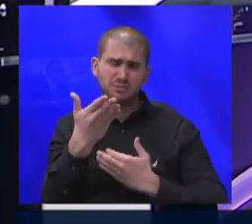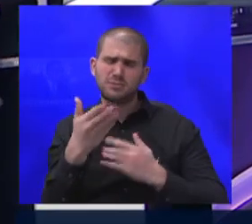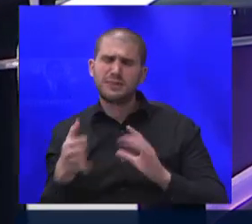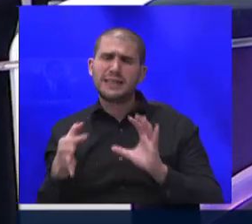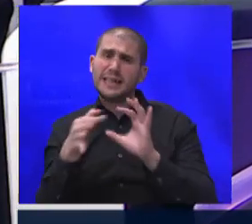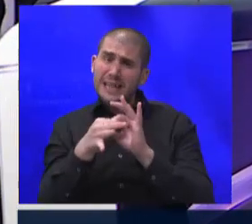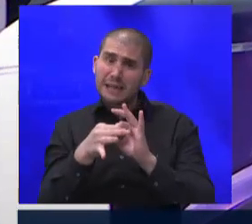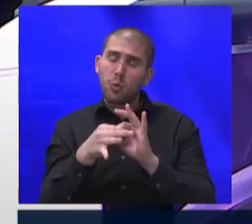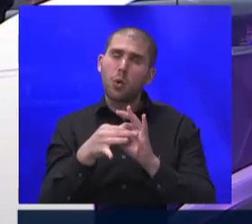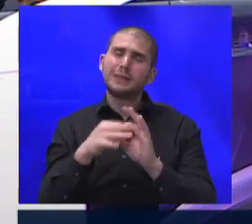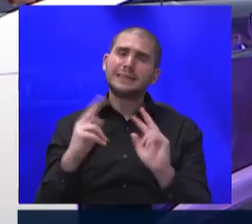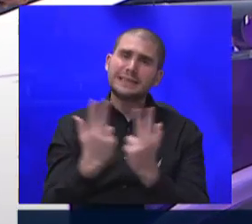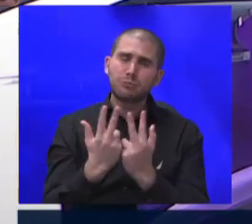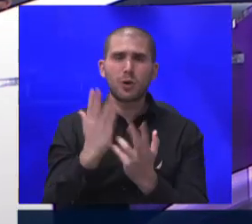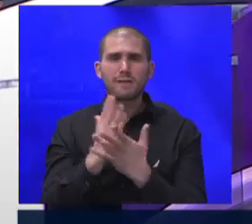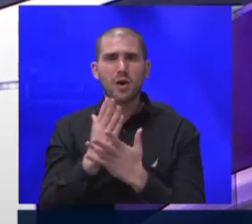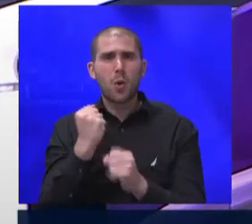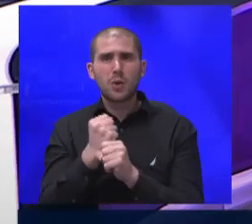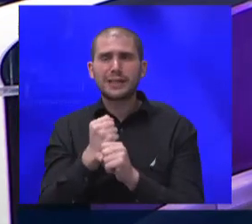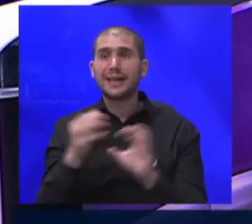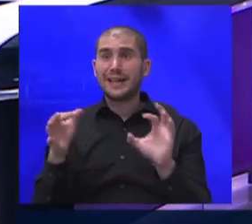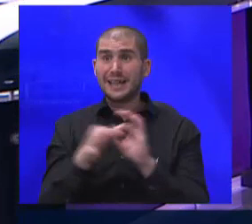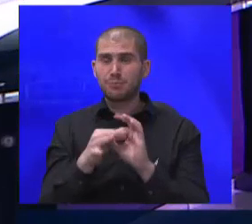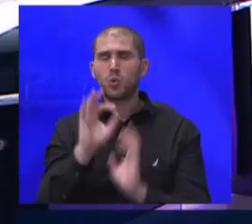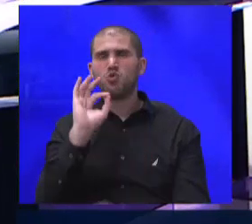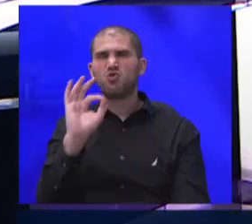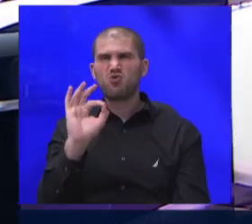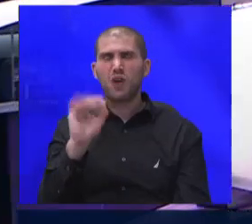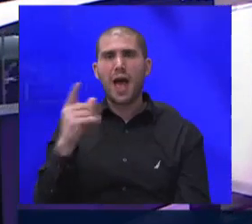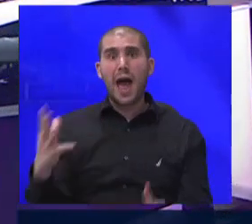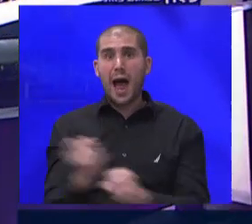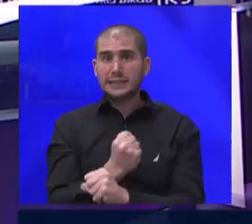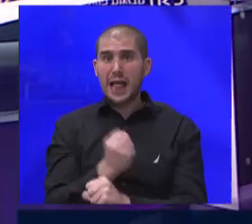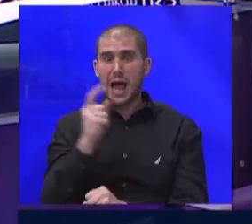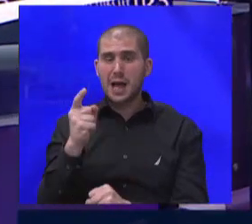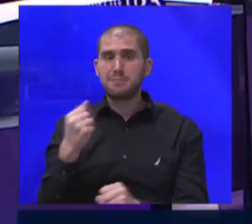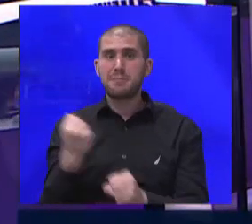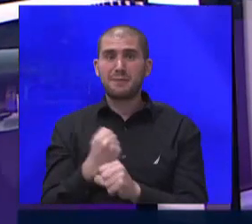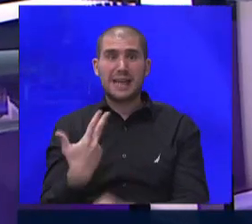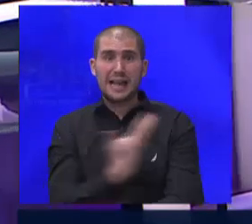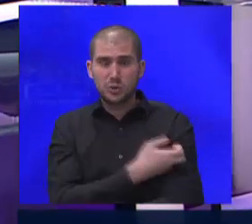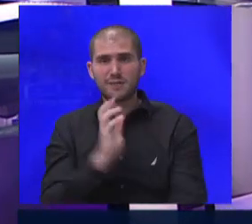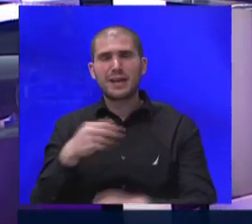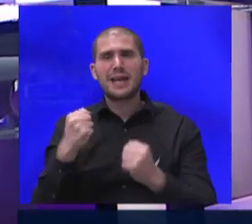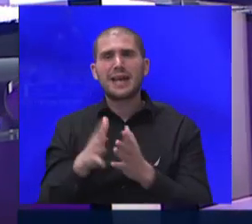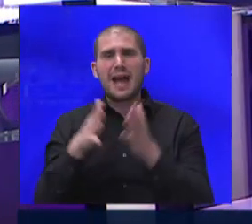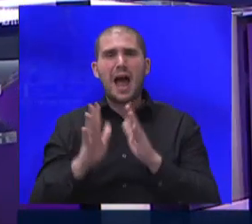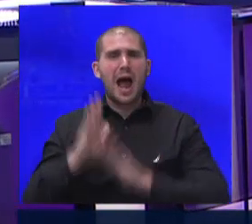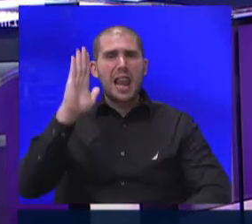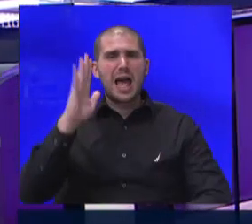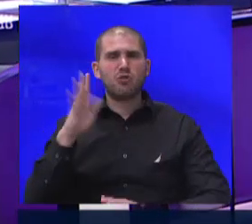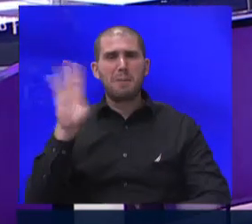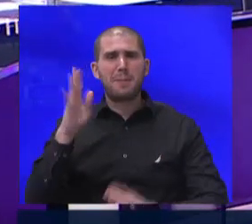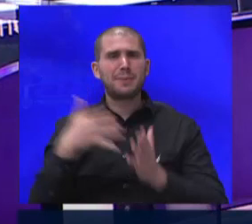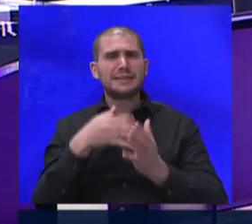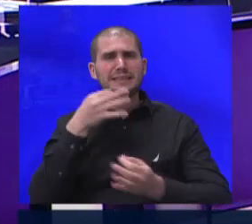כבר עושה, הקו הישיר הזה שהציבור עושה, בין ההצלחה במבצע החיסונים להתחזקות של נתניהו בסקרים האחרונים. כמה אתה